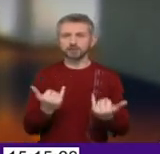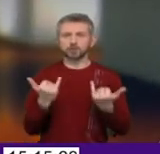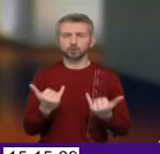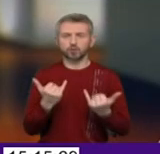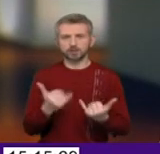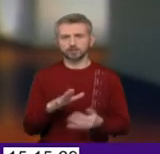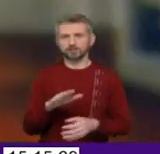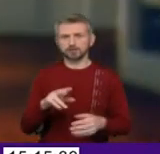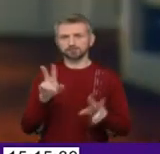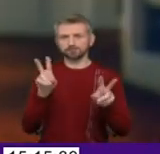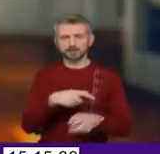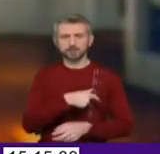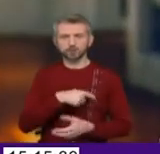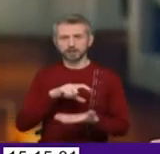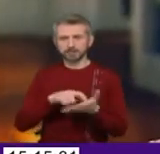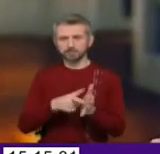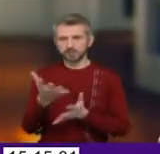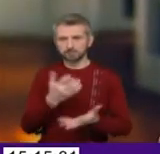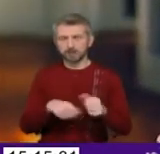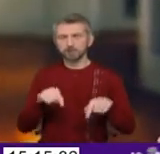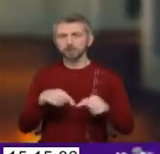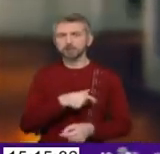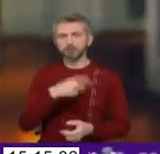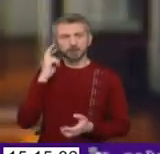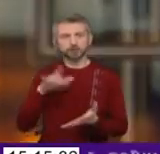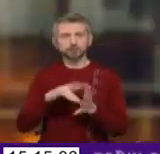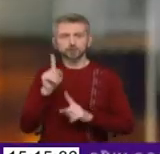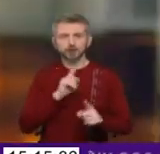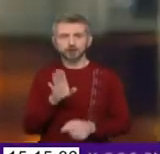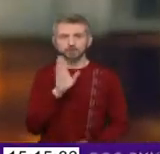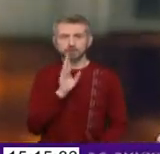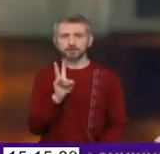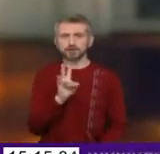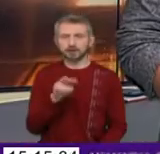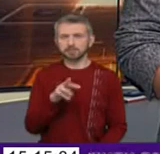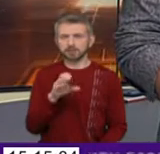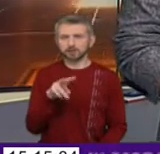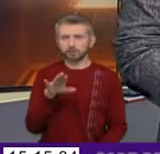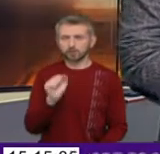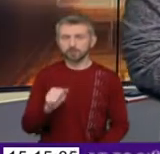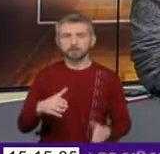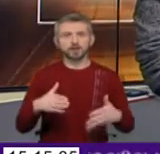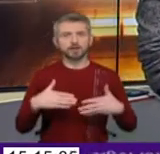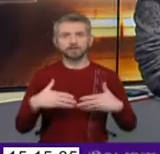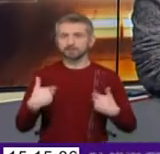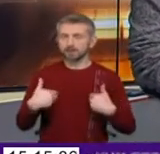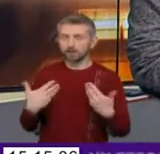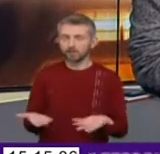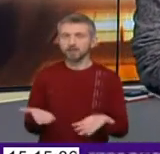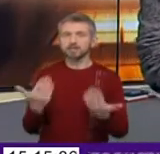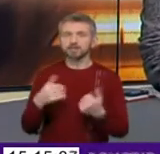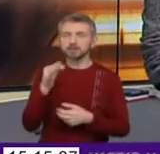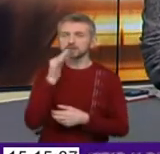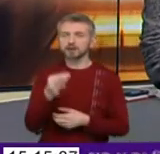у депутатській приймальні в студії депутат Київської міської ради пані Наталія Маслова. Пані Наталія, рада вітати в нашій студії. Давайте